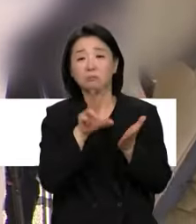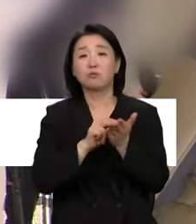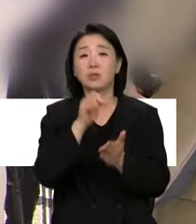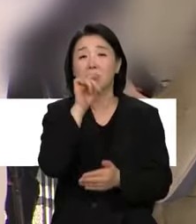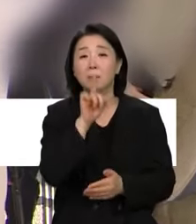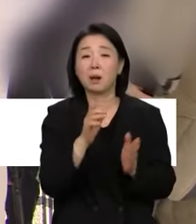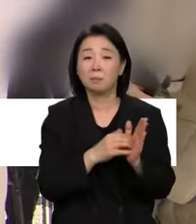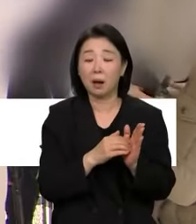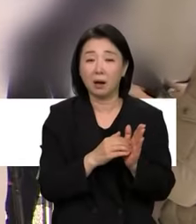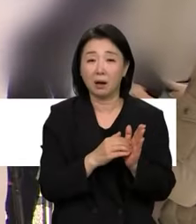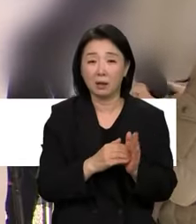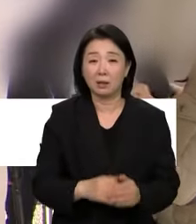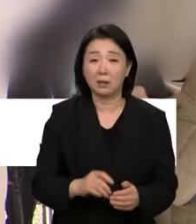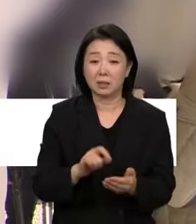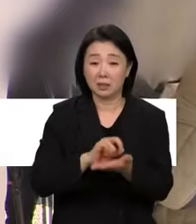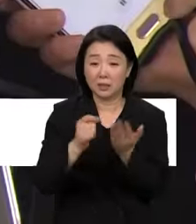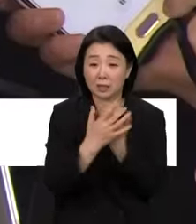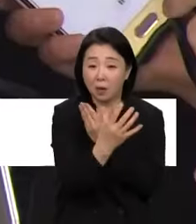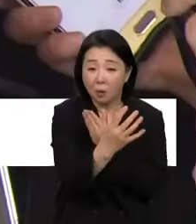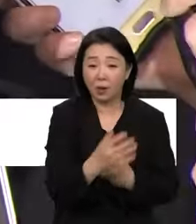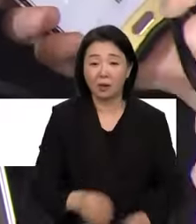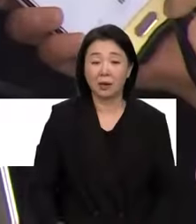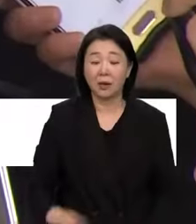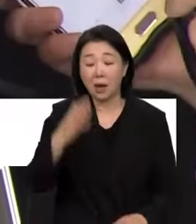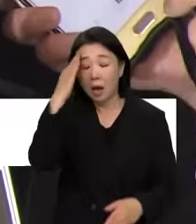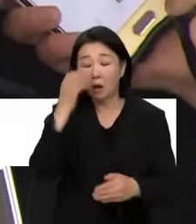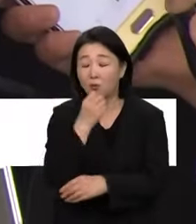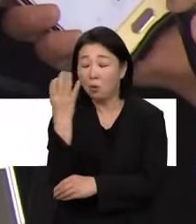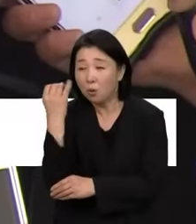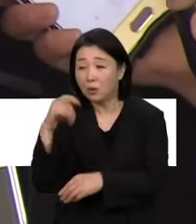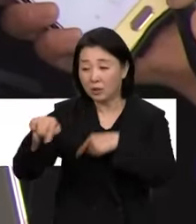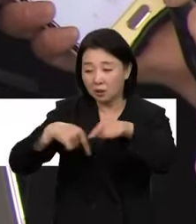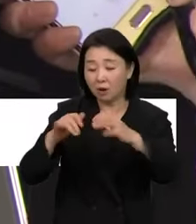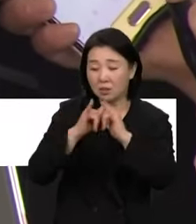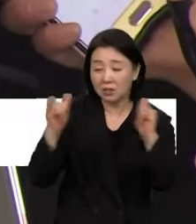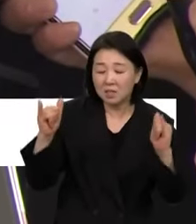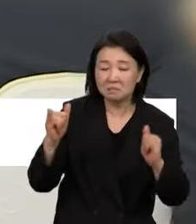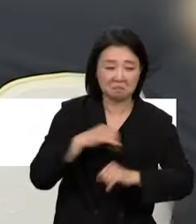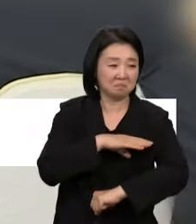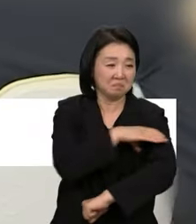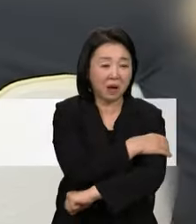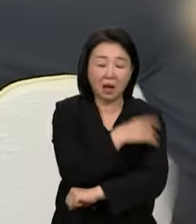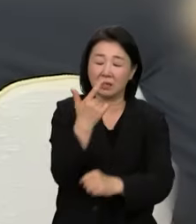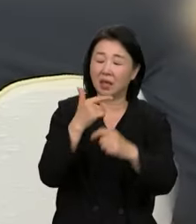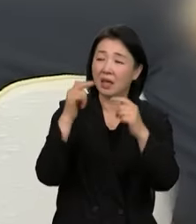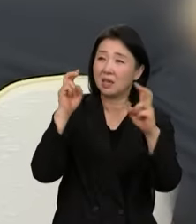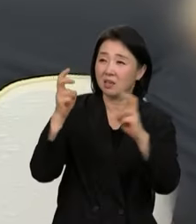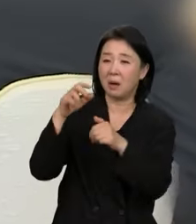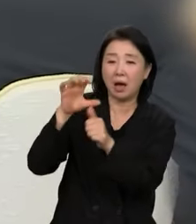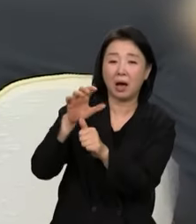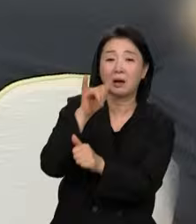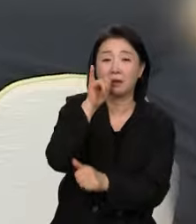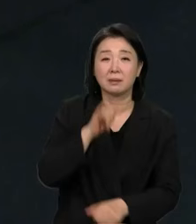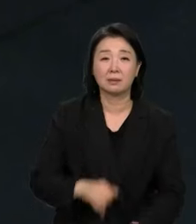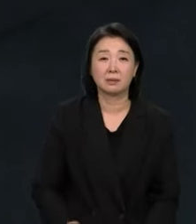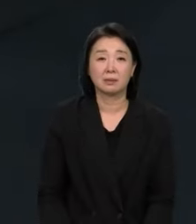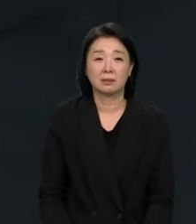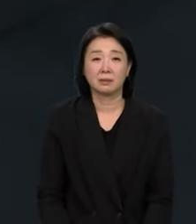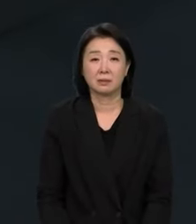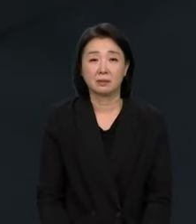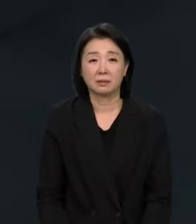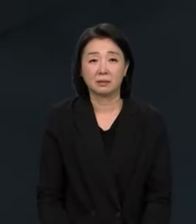국경없는 기자회는 한국언론이 정치인과 정부 관료들 대기업의 압력에 직면해 있다고 진단했습니다